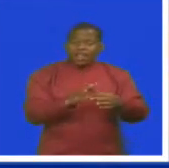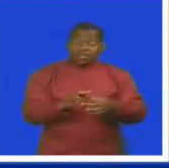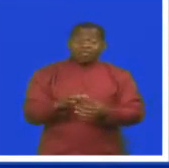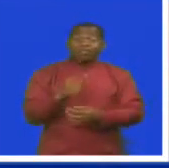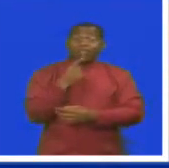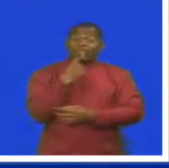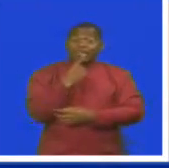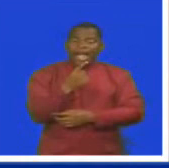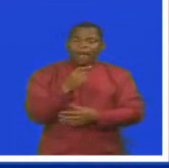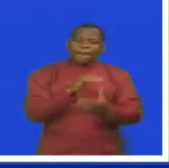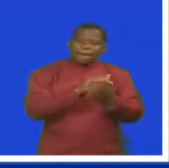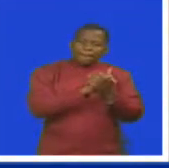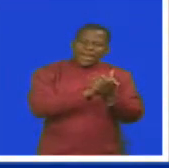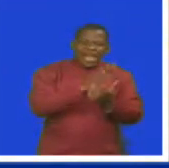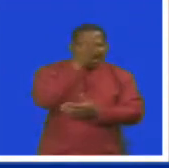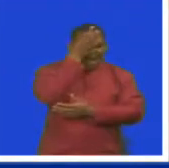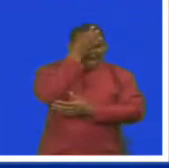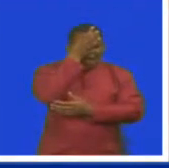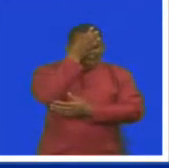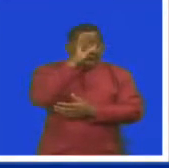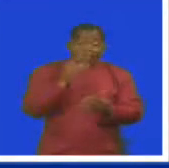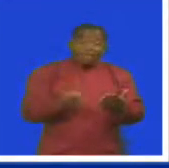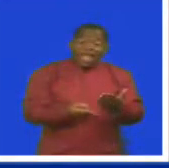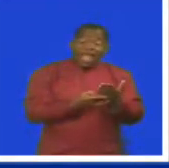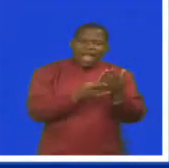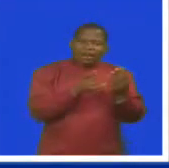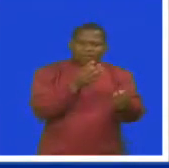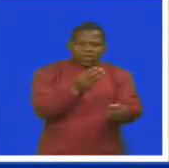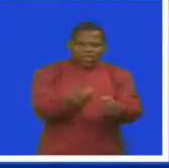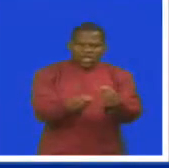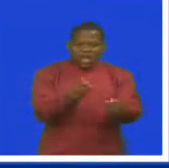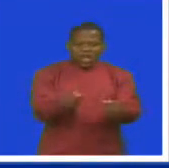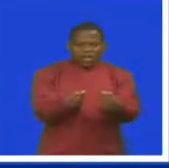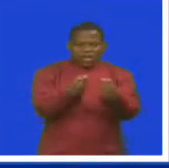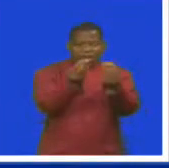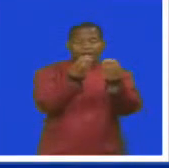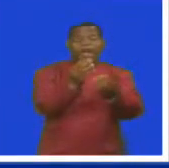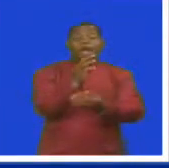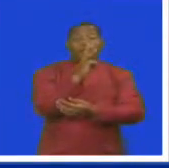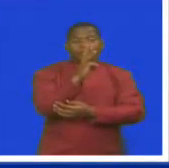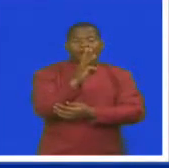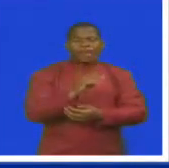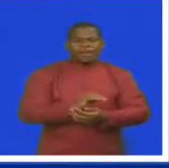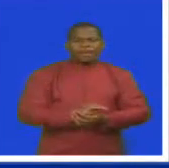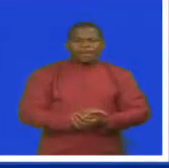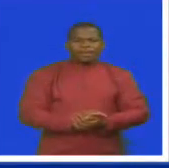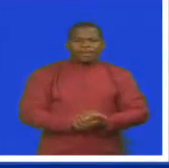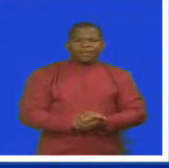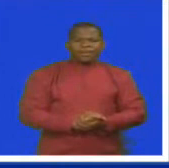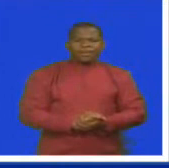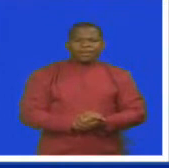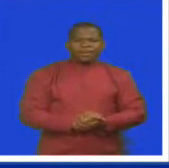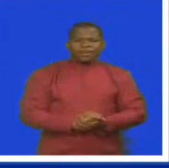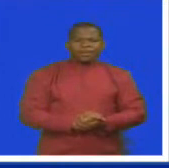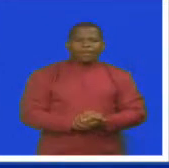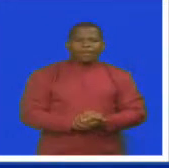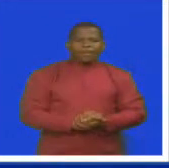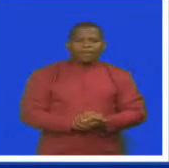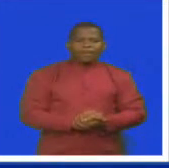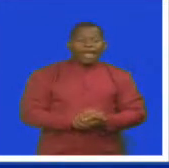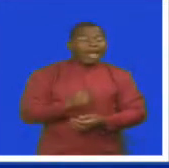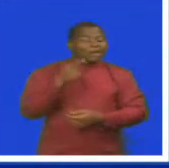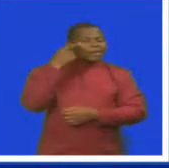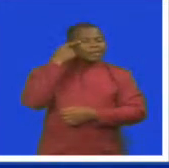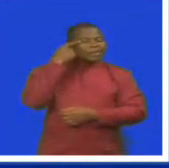lakangwane. TindzabaEmini kubika Temalangeni Dlamini namuzi mkhonda ezulwini. Masipala welidolobha lasesipiki